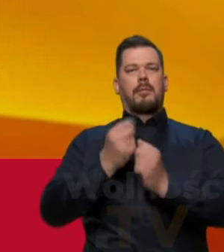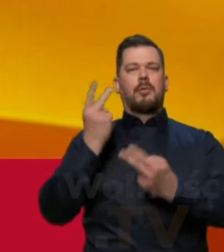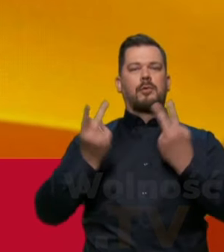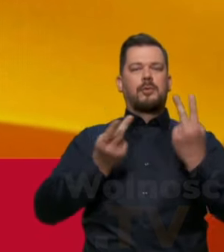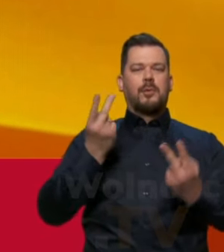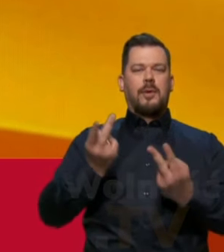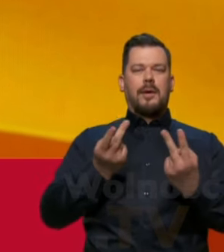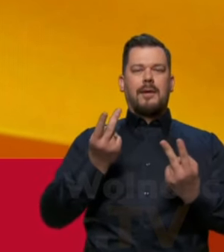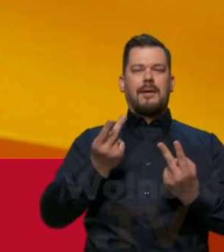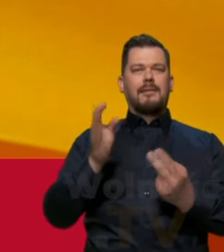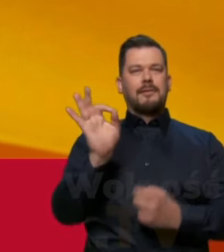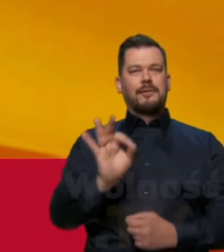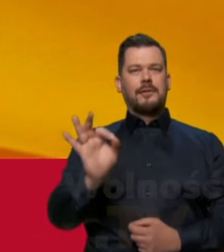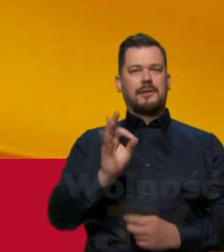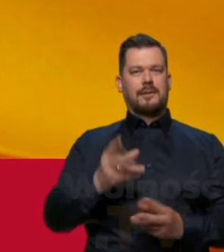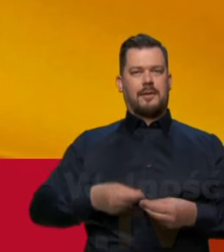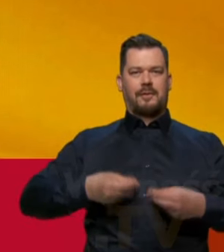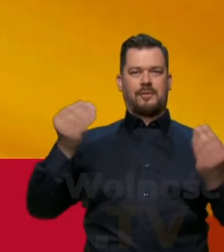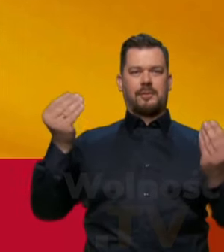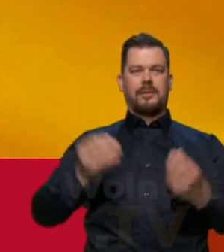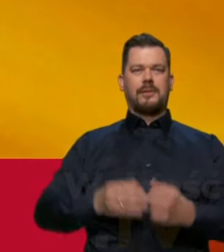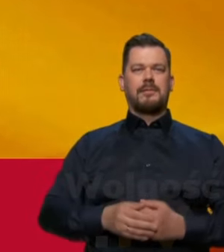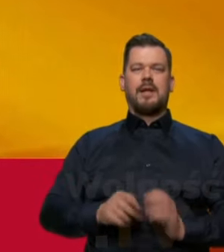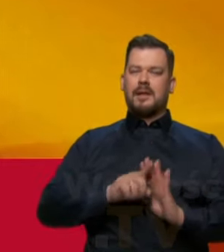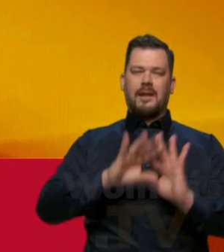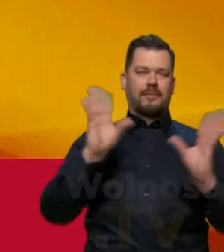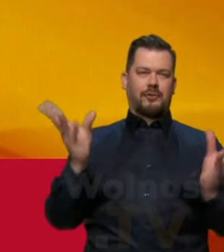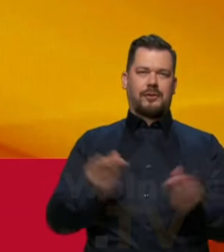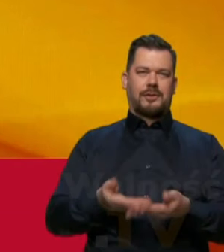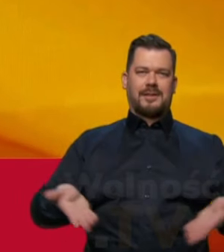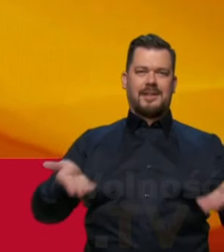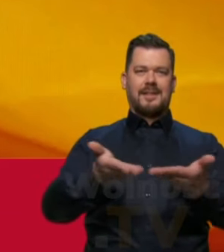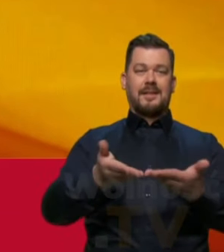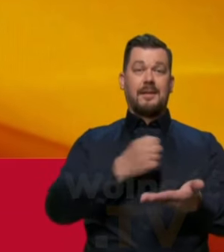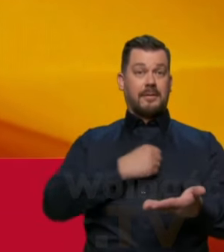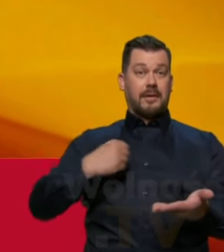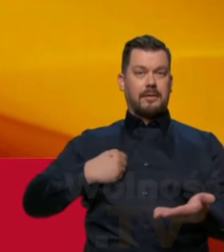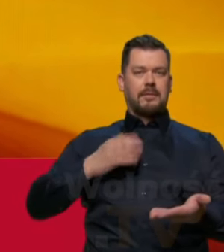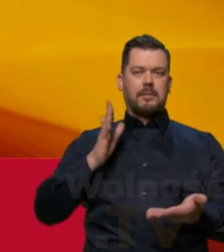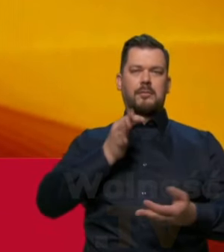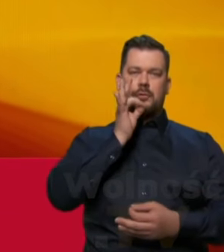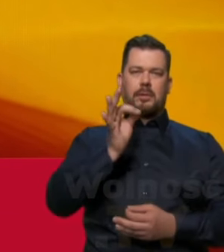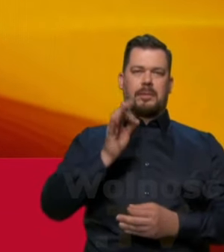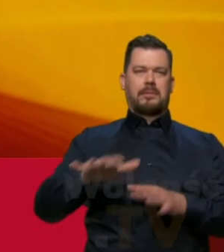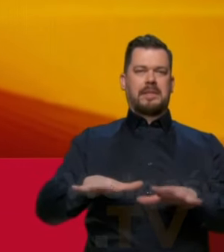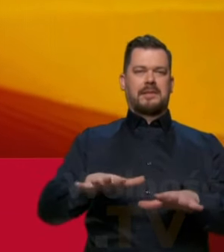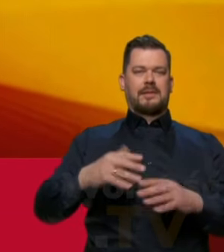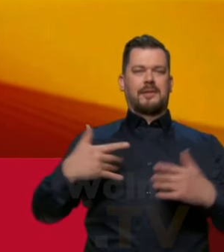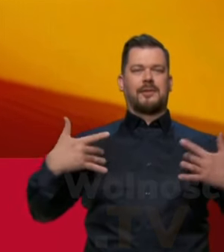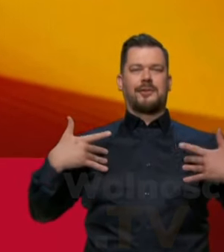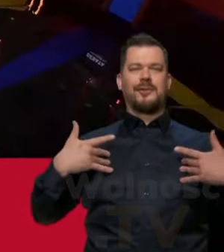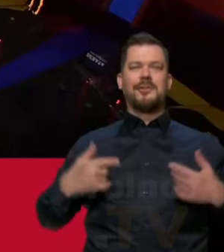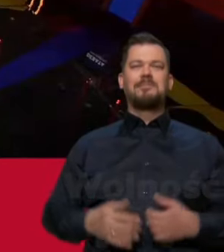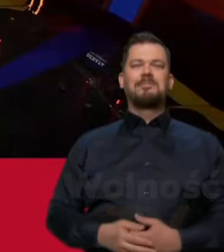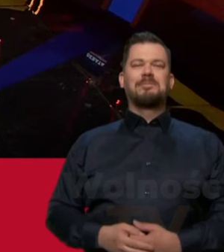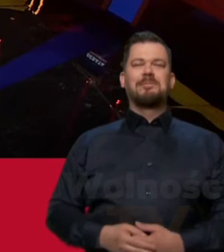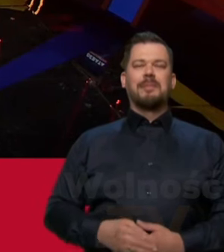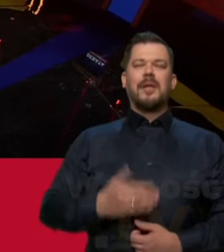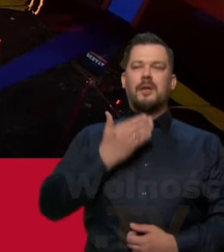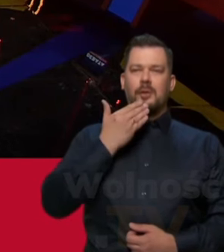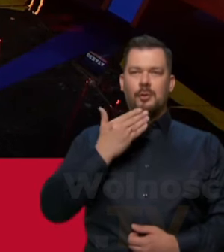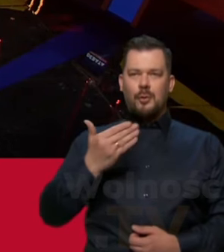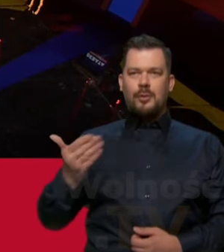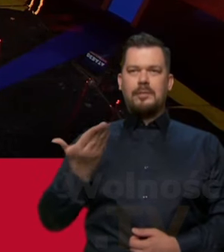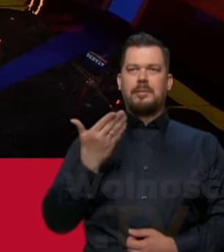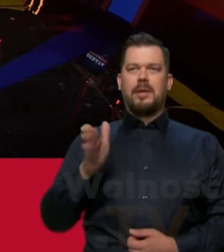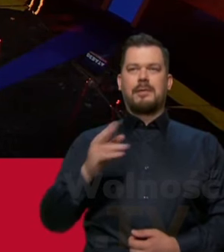szukające szansy na rozwój. Dla was wszystkich Warszawa będzie po prostu dobrym miejscem do życia. Dziękujemy bardzo